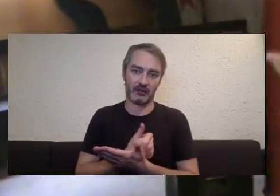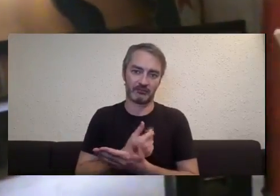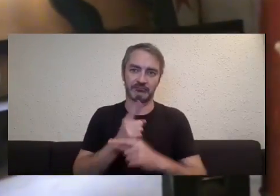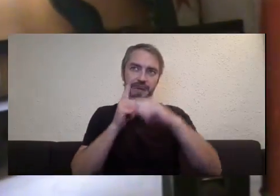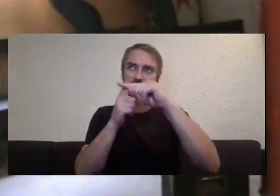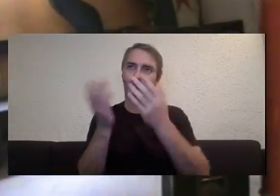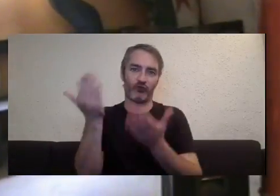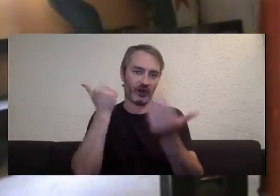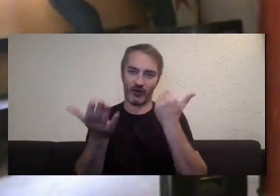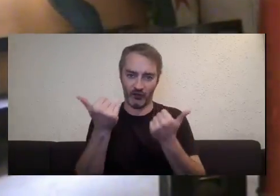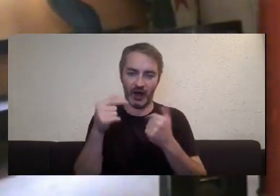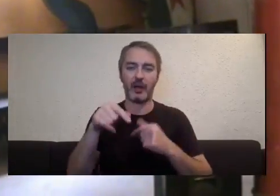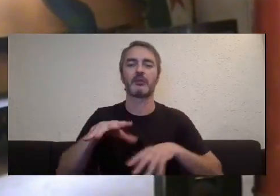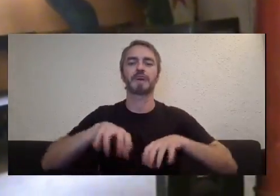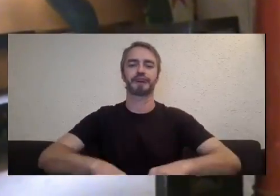espai.